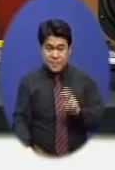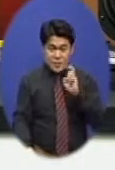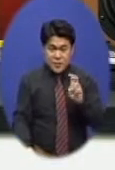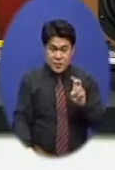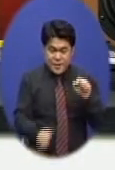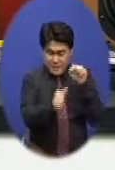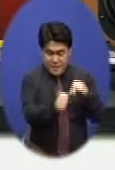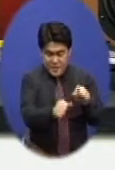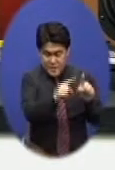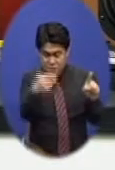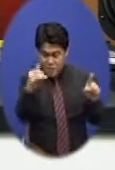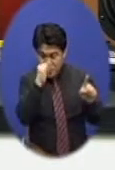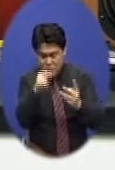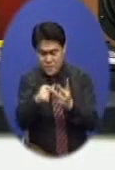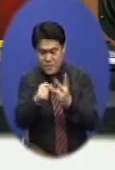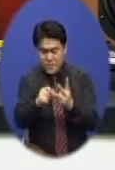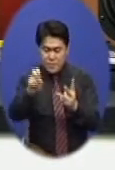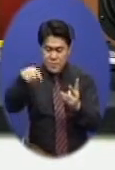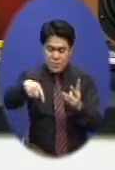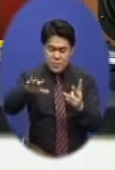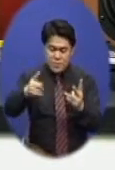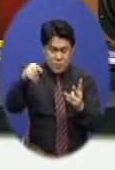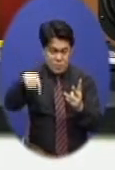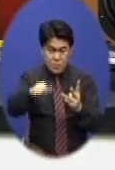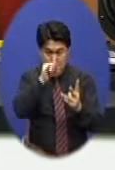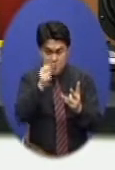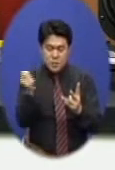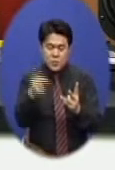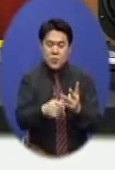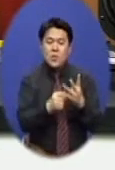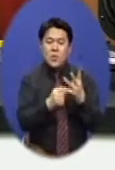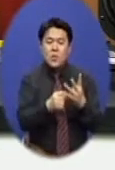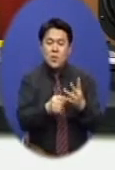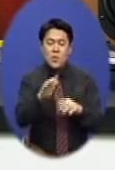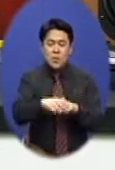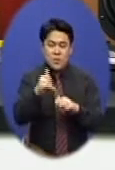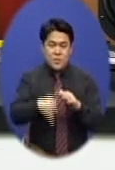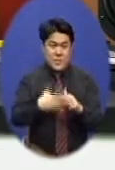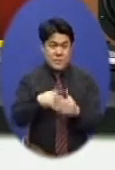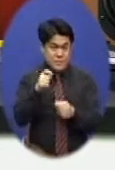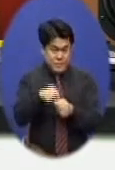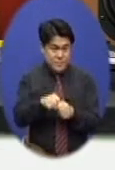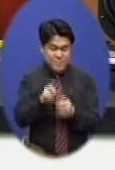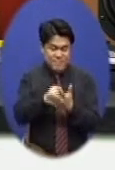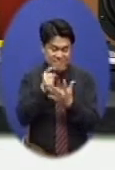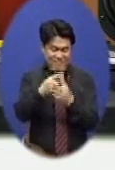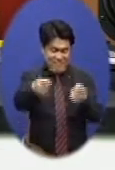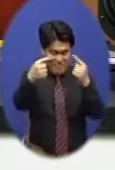지정해놓은 지정곡 부르기와 그렇죠. 3번 무반주 참여로 네. 참여해 주실 수 있고요. 그래요. 4번 농촌 알기 네. 퀴즈에도 많은